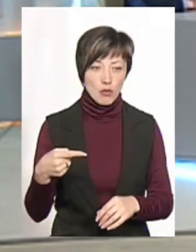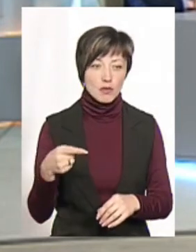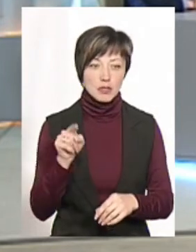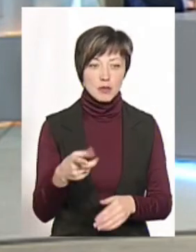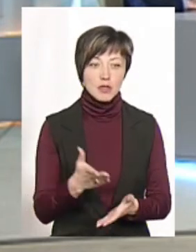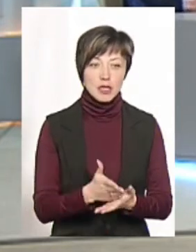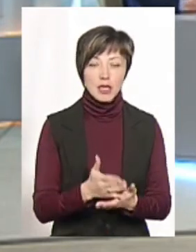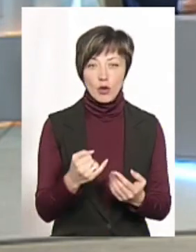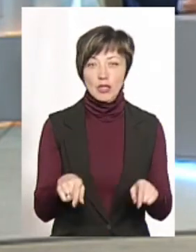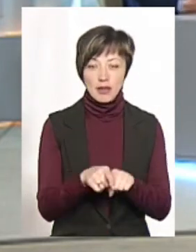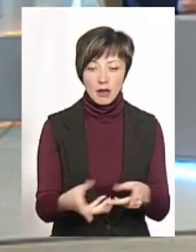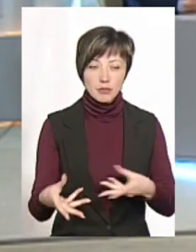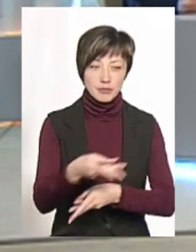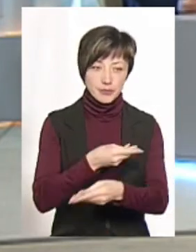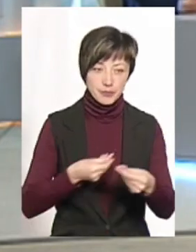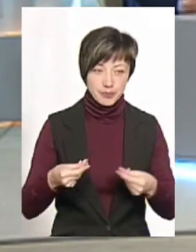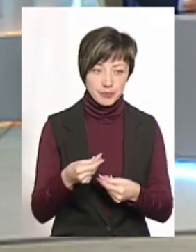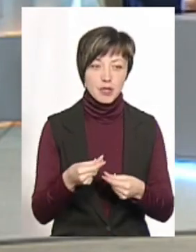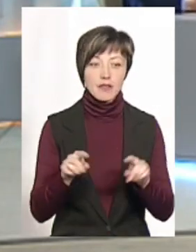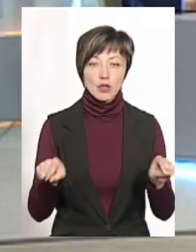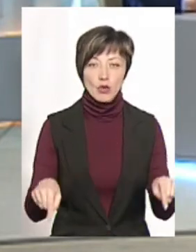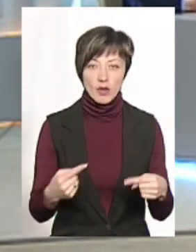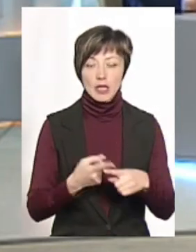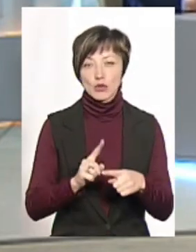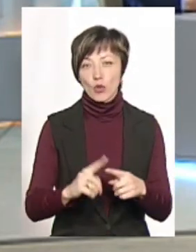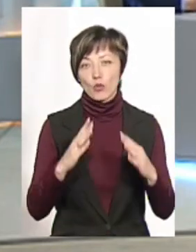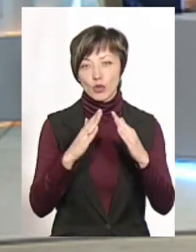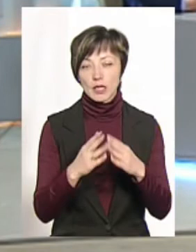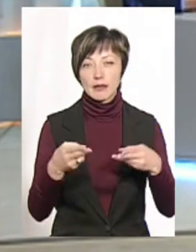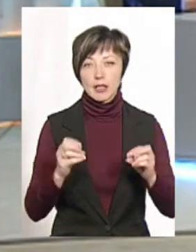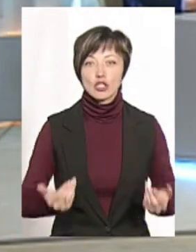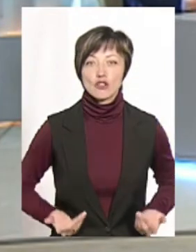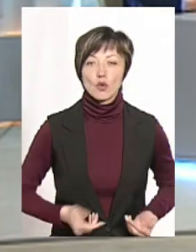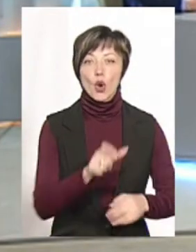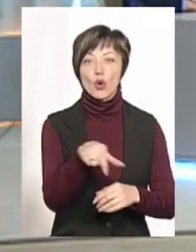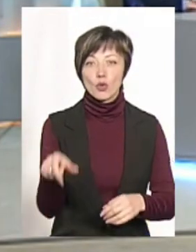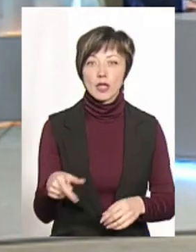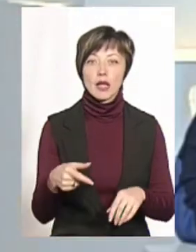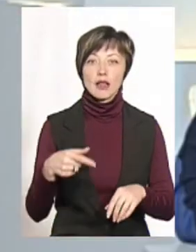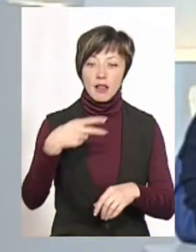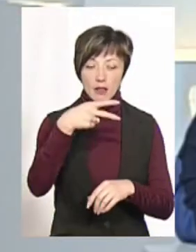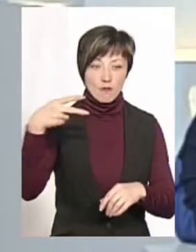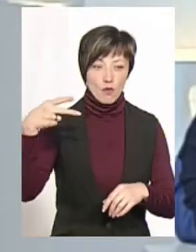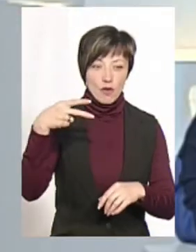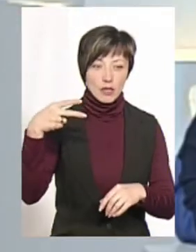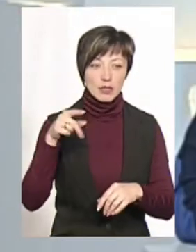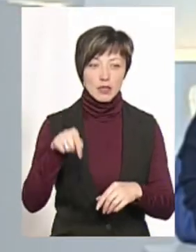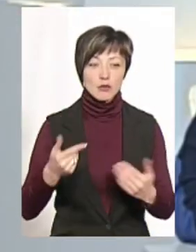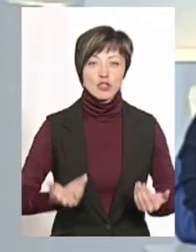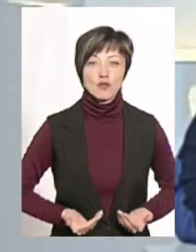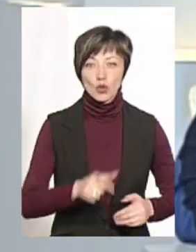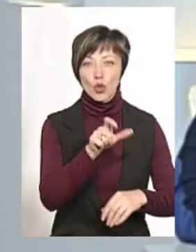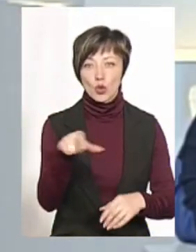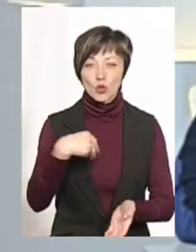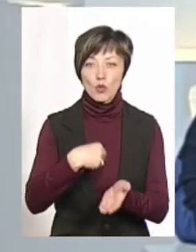там знаходиться. І отак ми спільними зусиллями відновили той будинок, де живуть люди. Тому що на двох верхніх поверхах там живуть